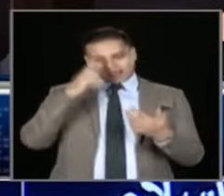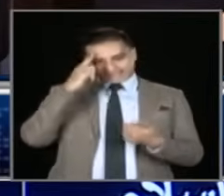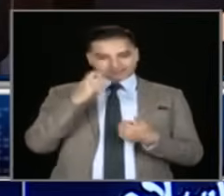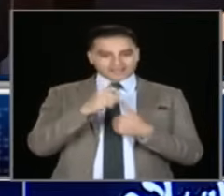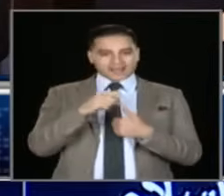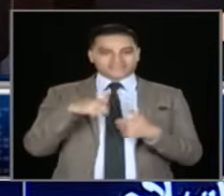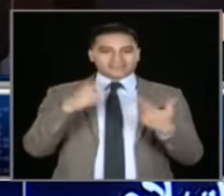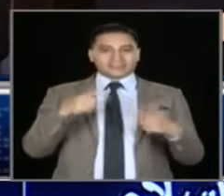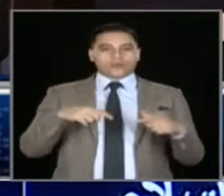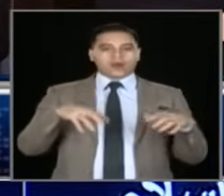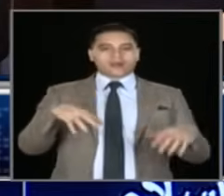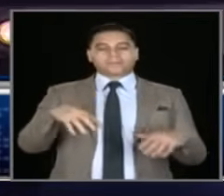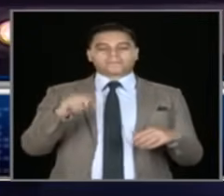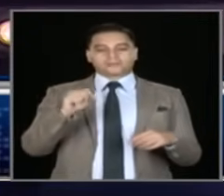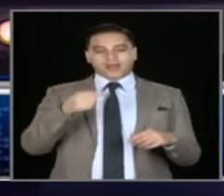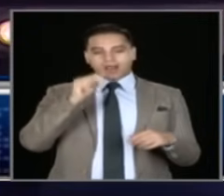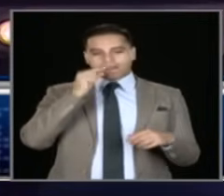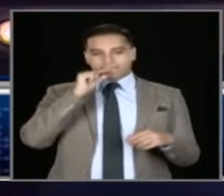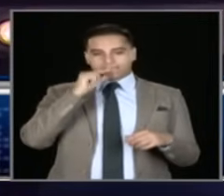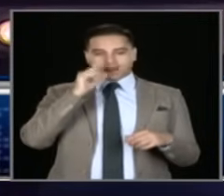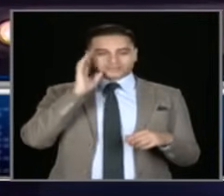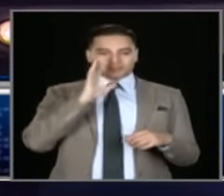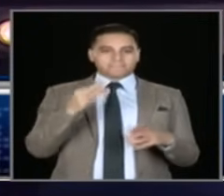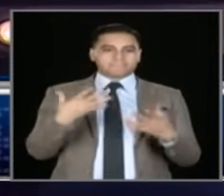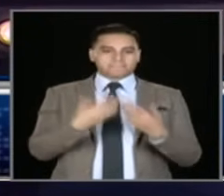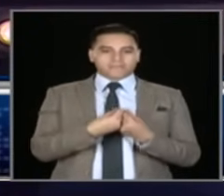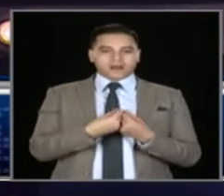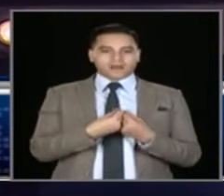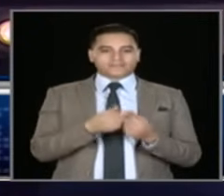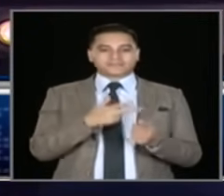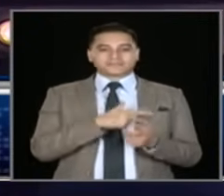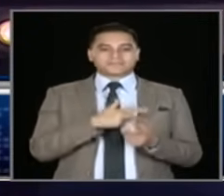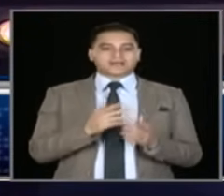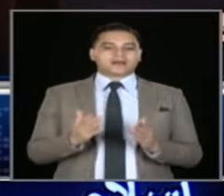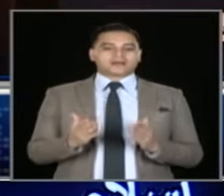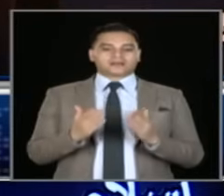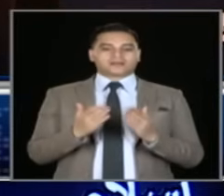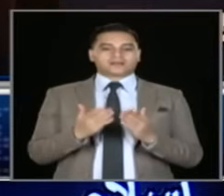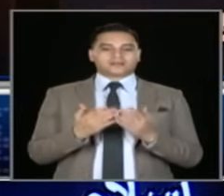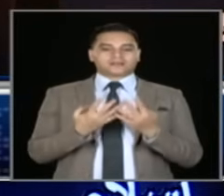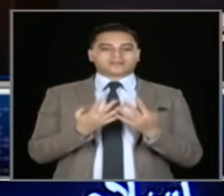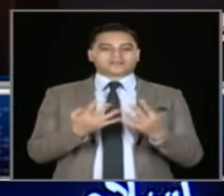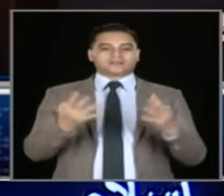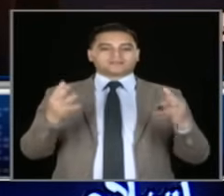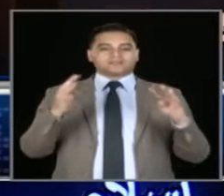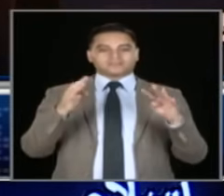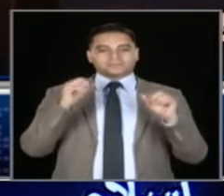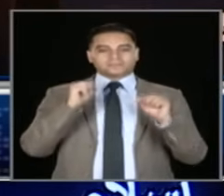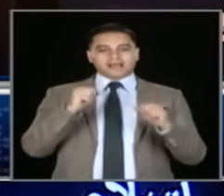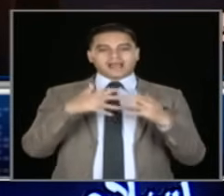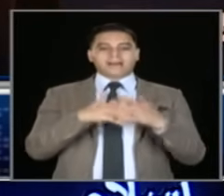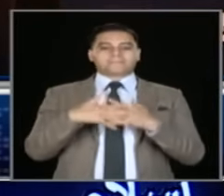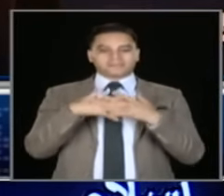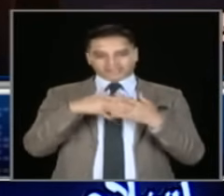ريو دي جانيرو. كنت أقول لك ولا ريو دي جانيرو ولا برازيليا، أول حاجة كنت أقولها.